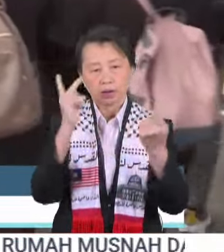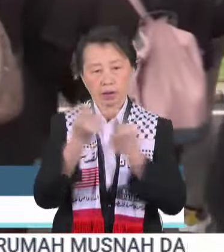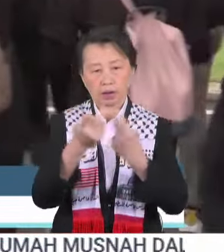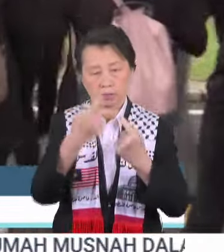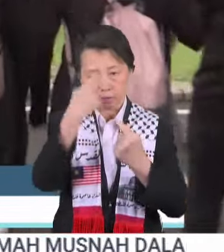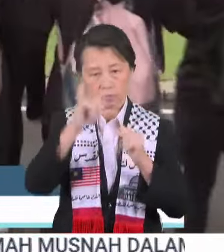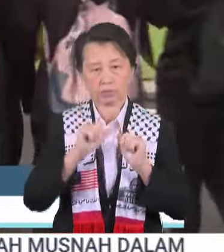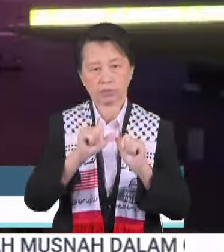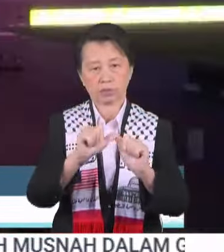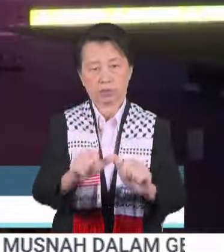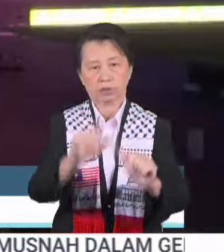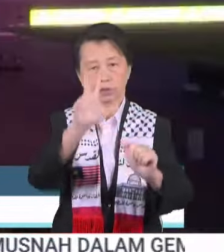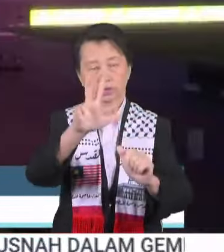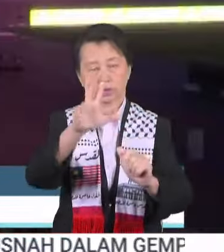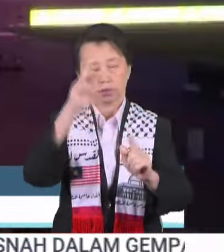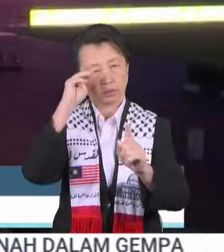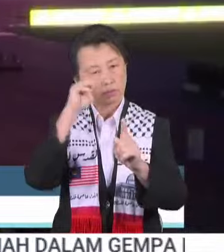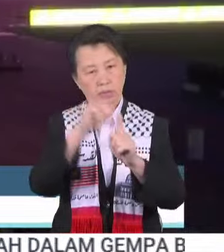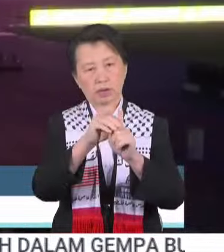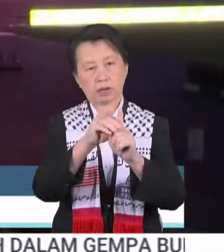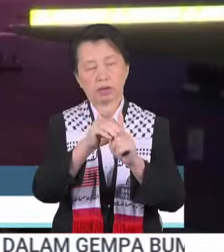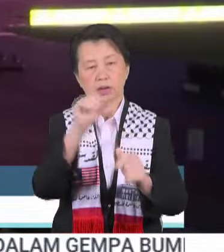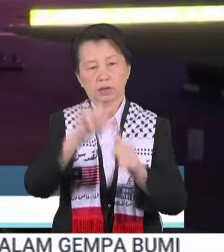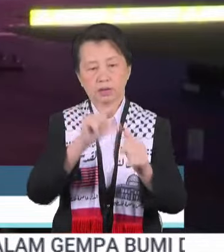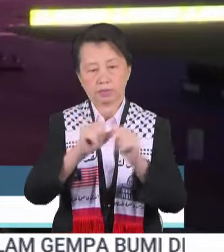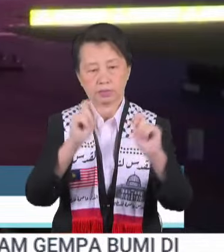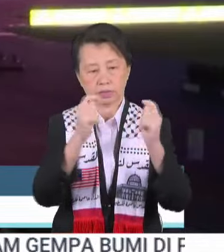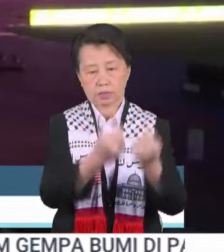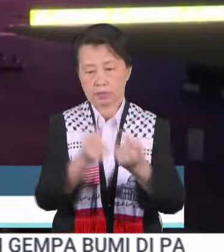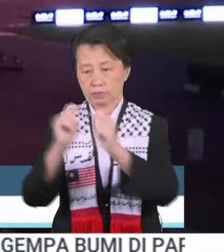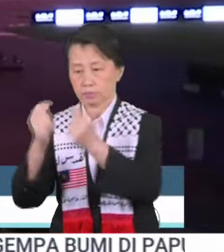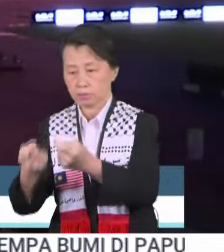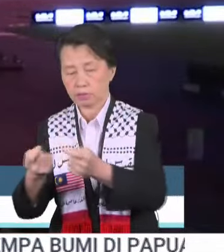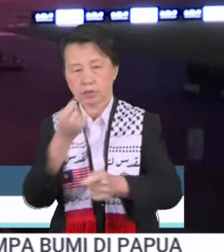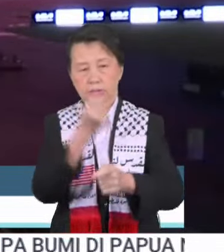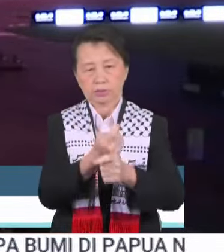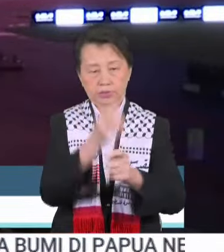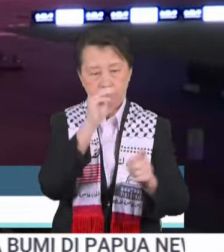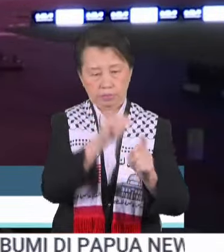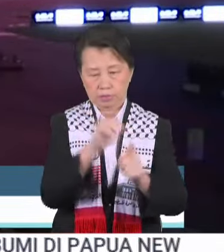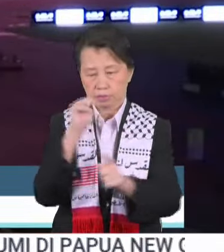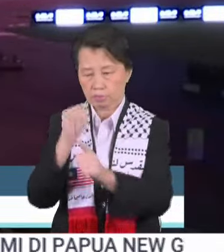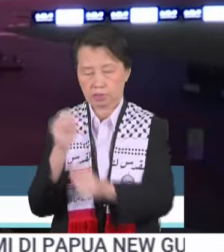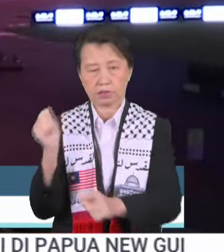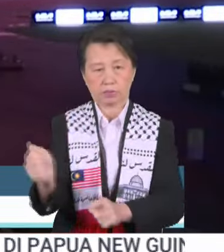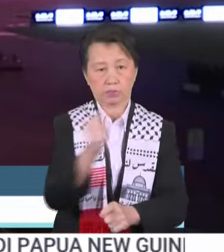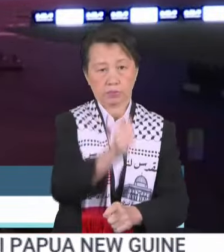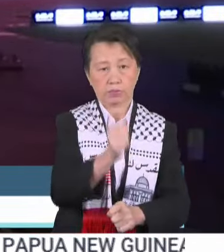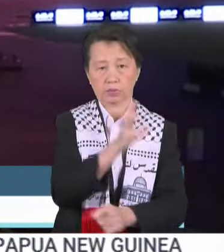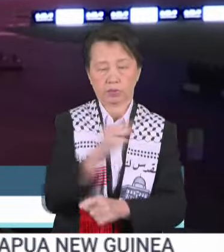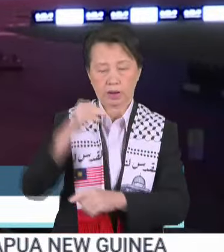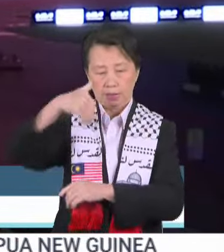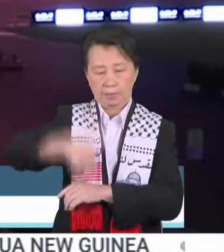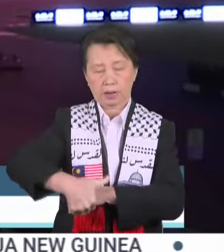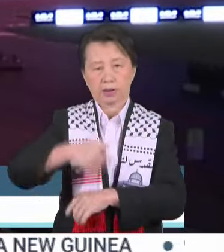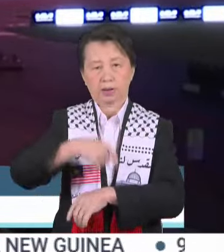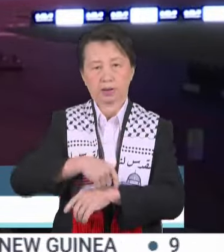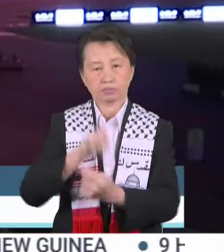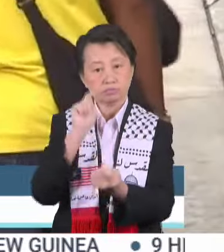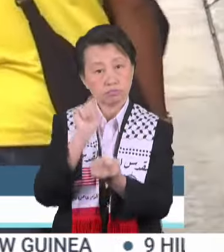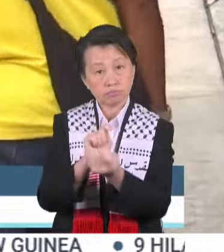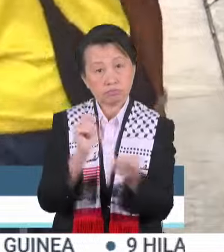mengekalkan tiga mata mereka setiap pasukan telah menetapkan misi tersendiri mereka dan malam ini adalah saat